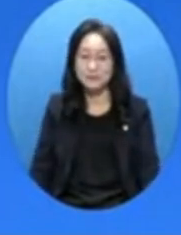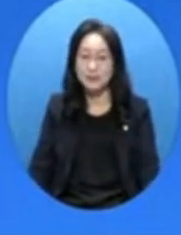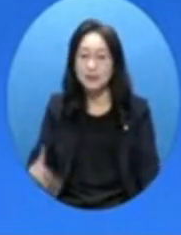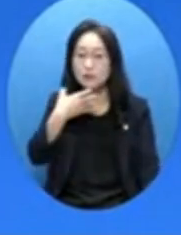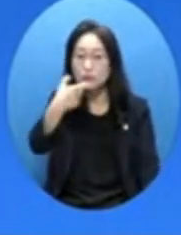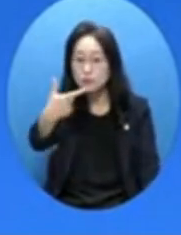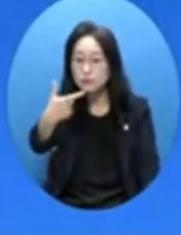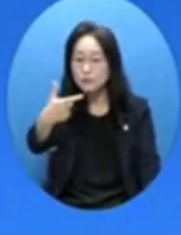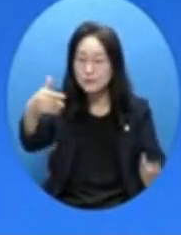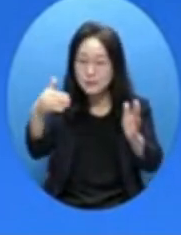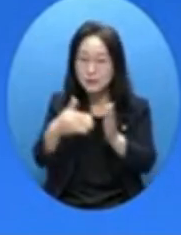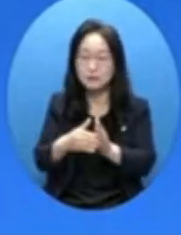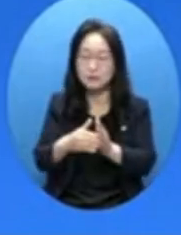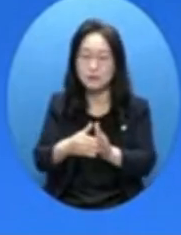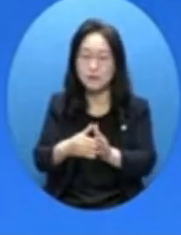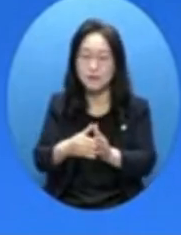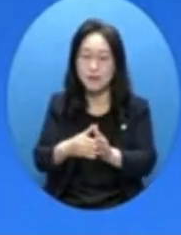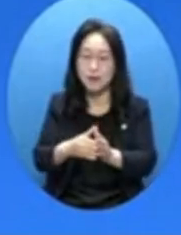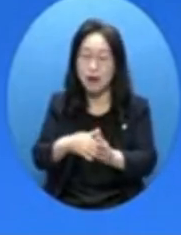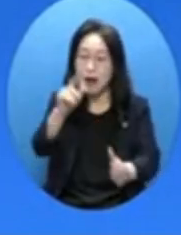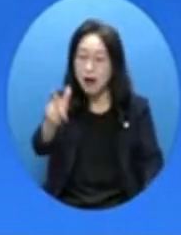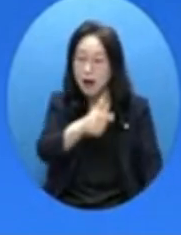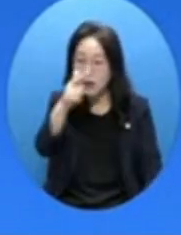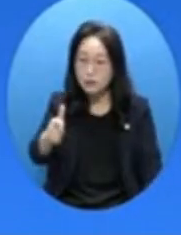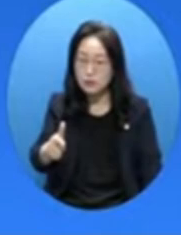96세를 살면서 단 하루 아프고